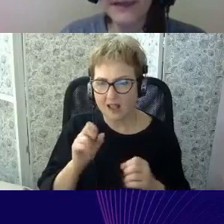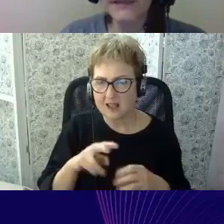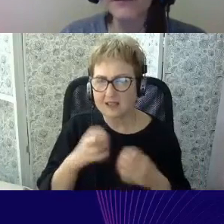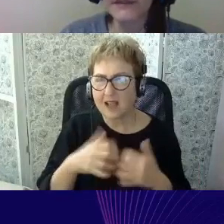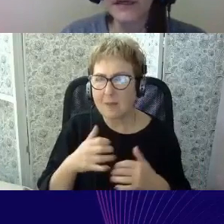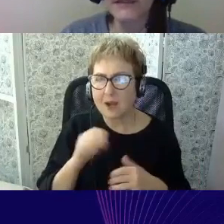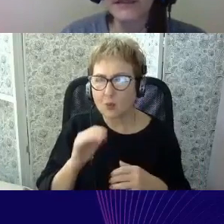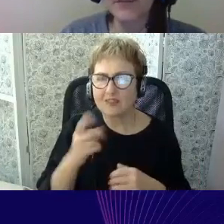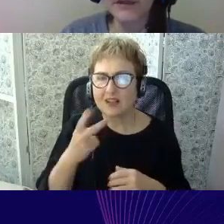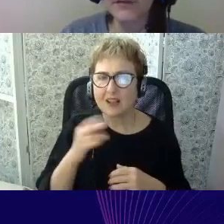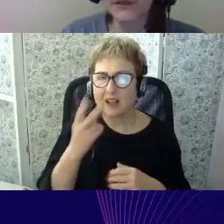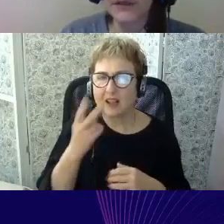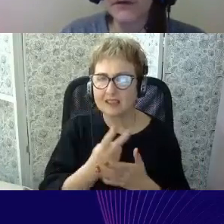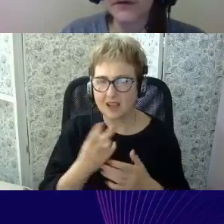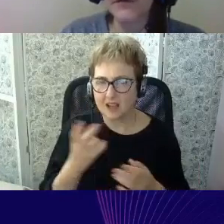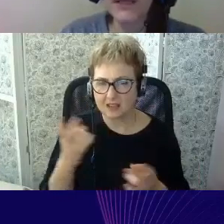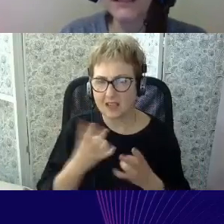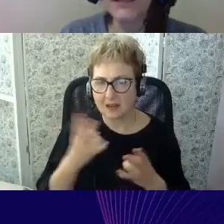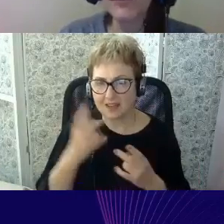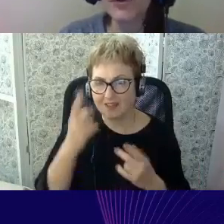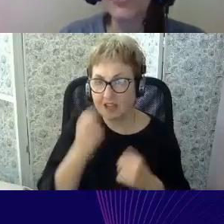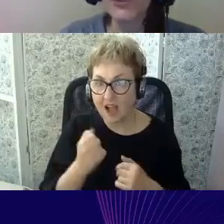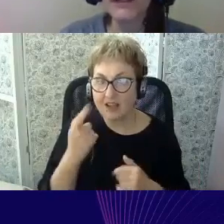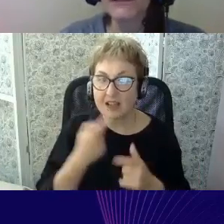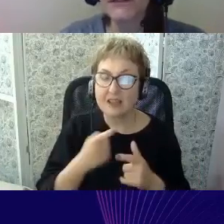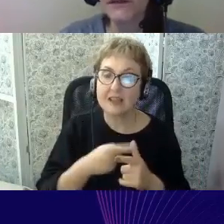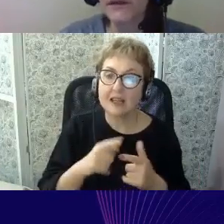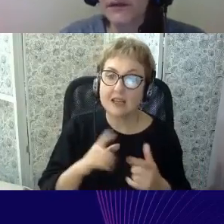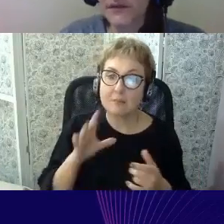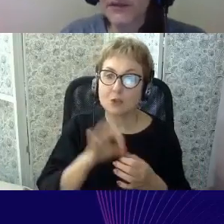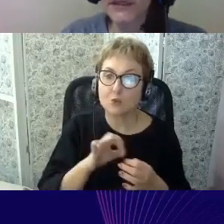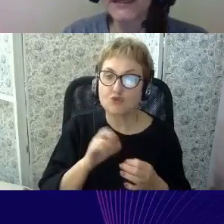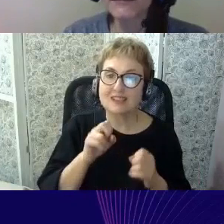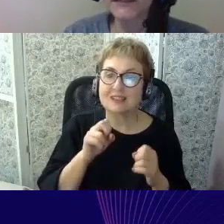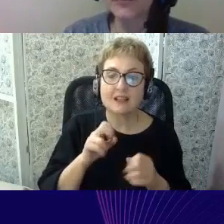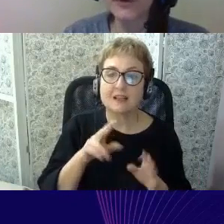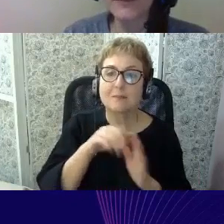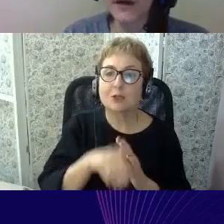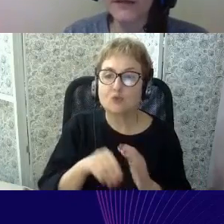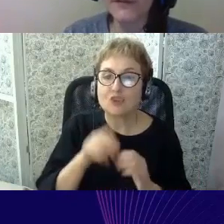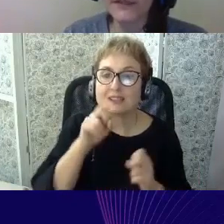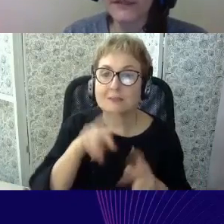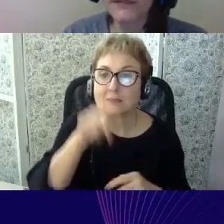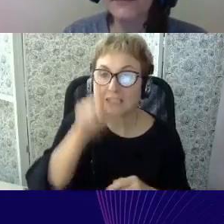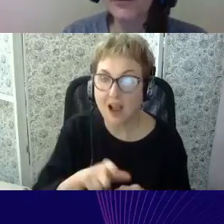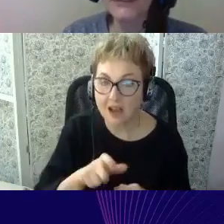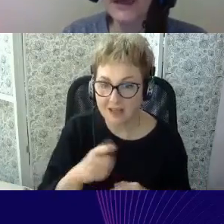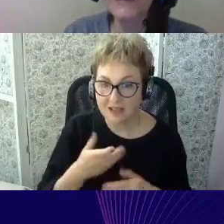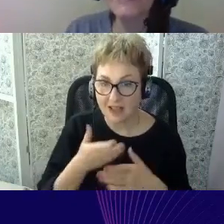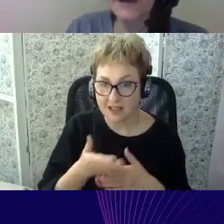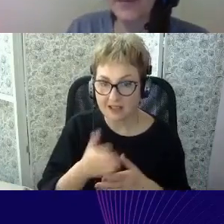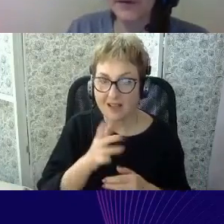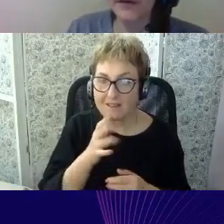оборудование для демонстрации необходимых навыков, или подключается специалист, который оказывает содействие вот